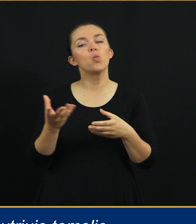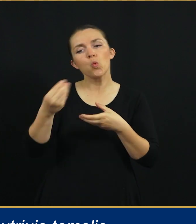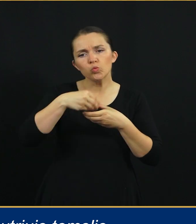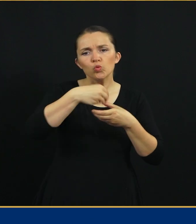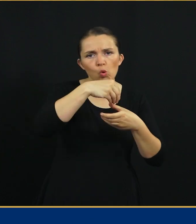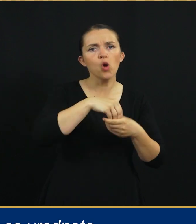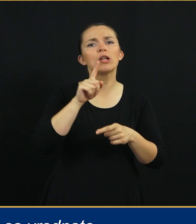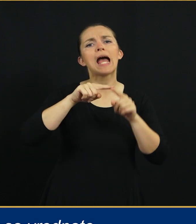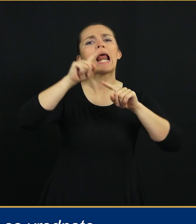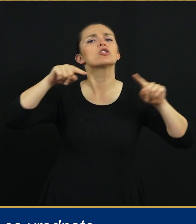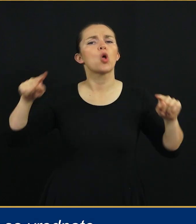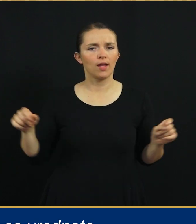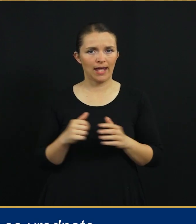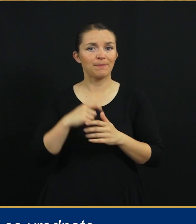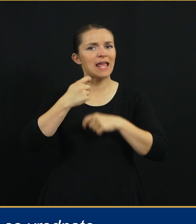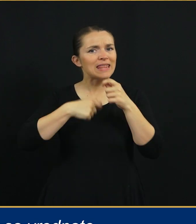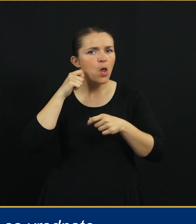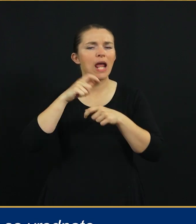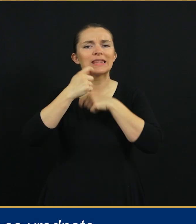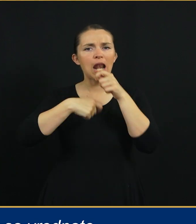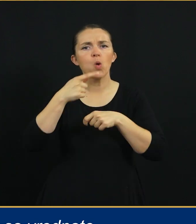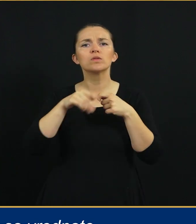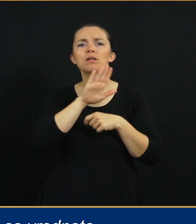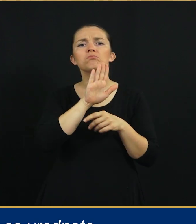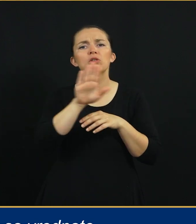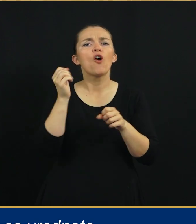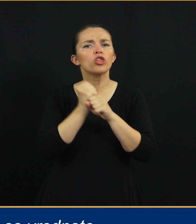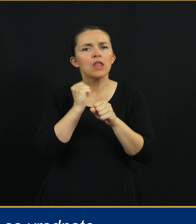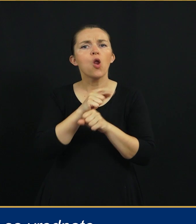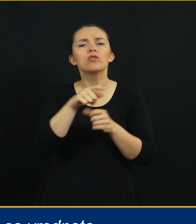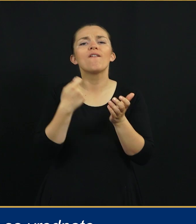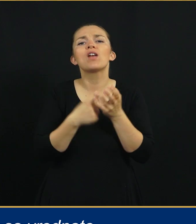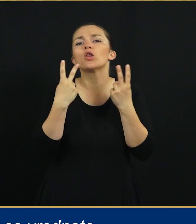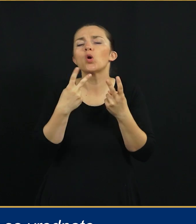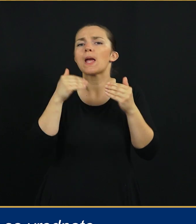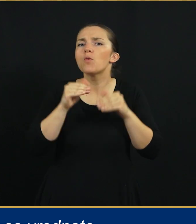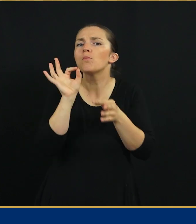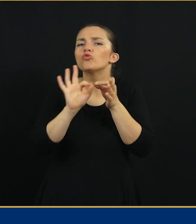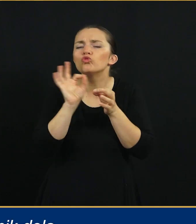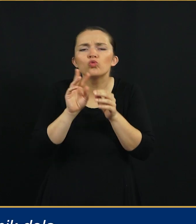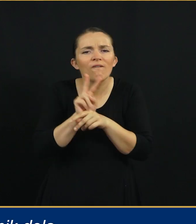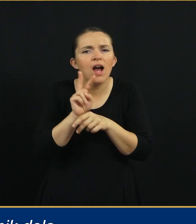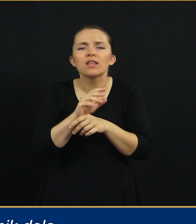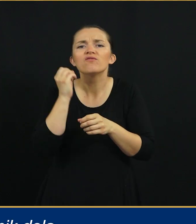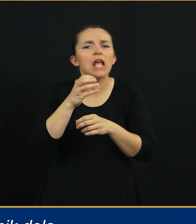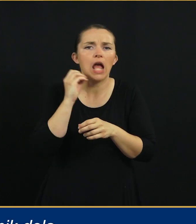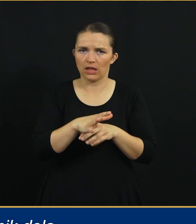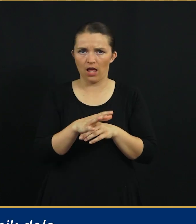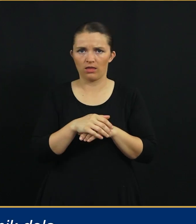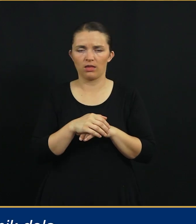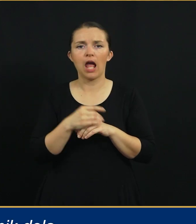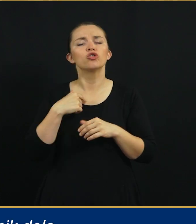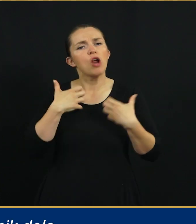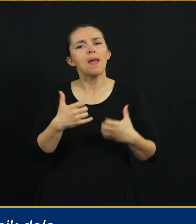raznolike. Delavke in delavci ter njihovo delo so vrednote, ki jih moramo čuvati vse dni v letu. Želim si, da bi bil 1.